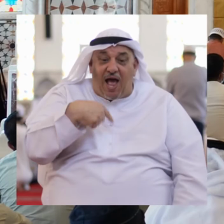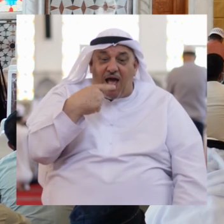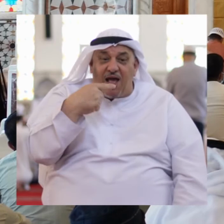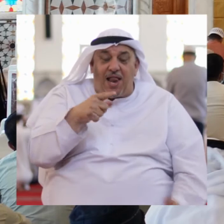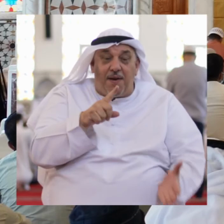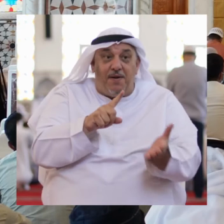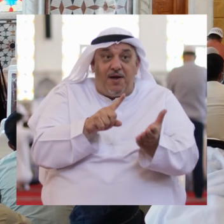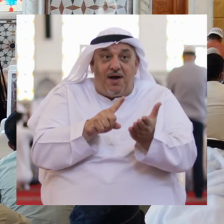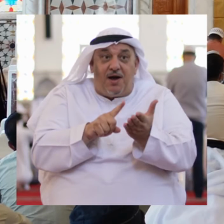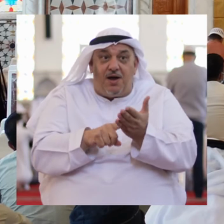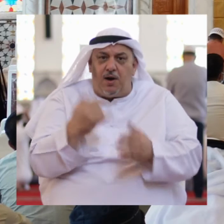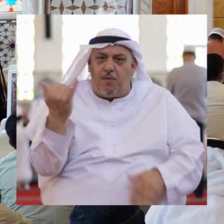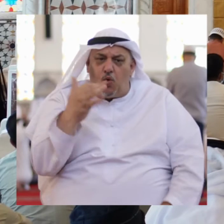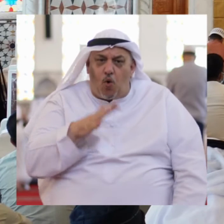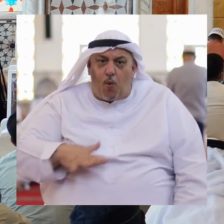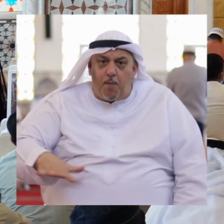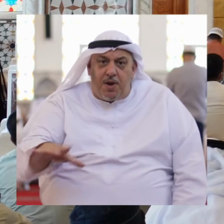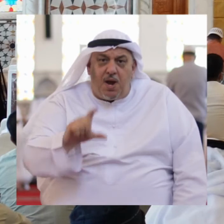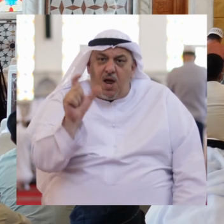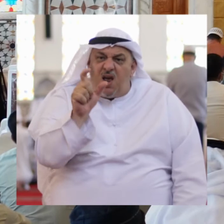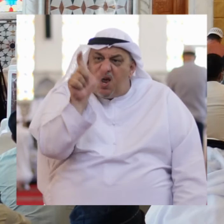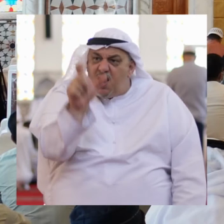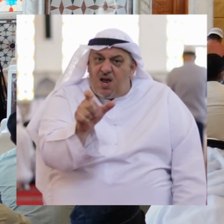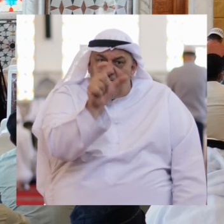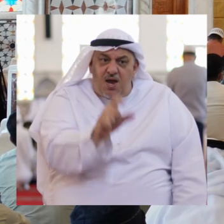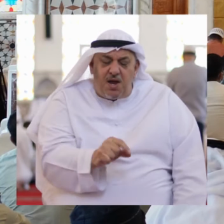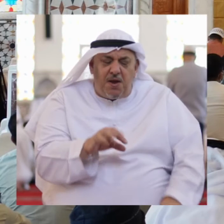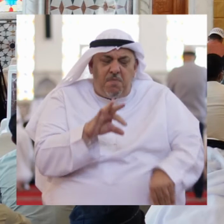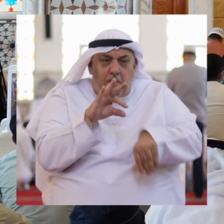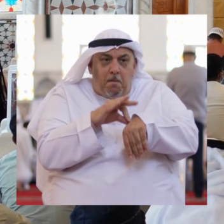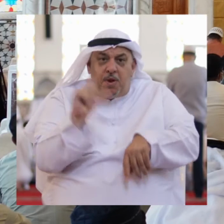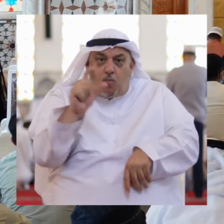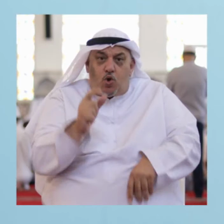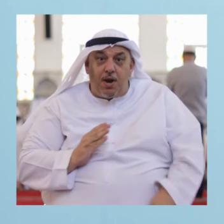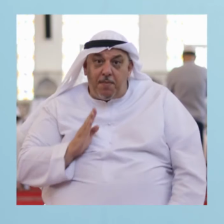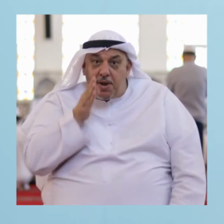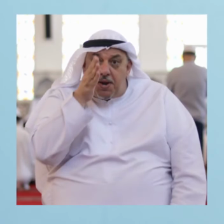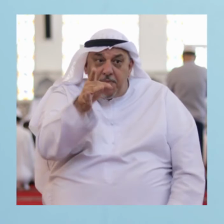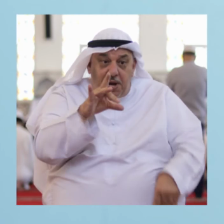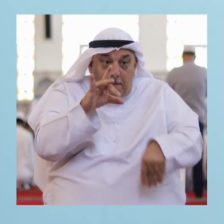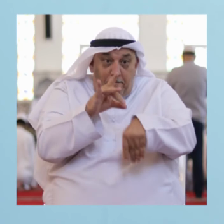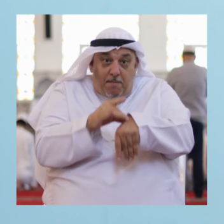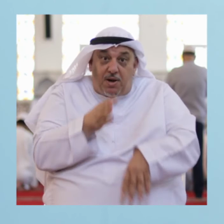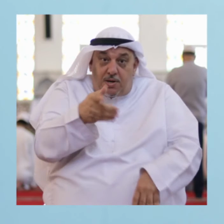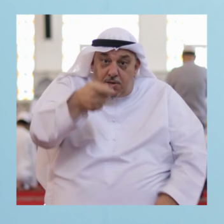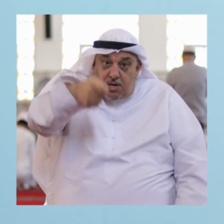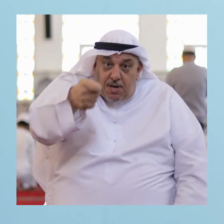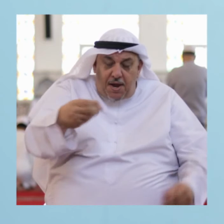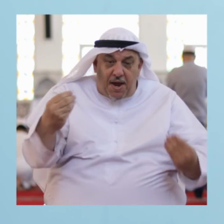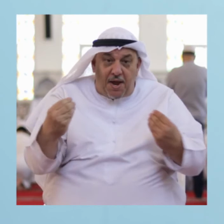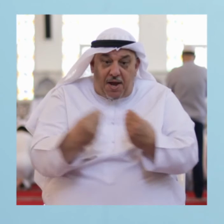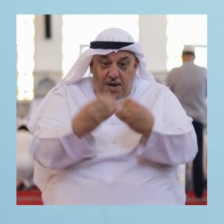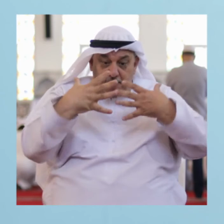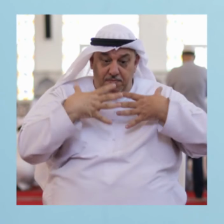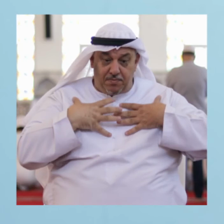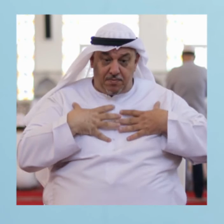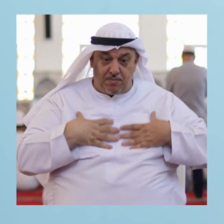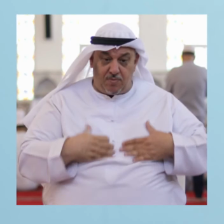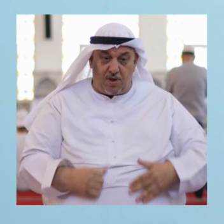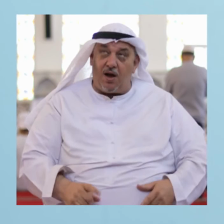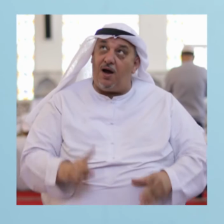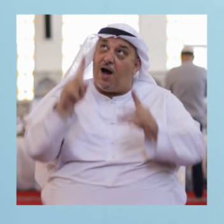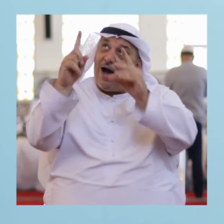ما من مسلم يعود مسلما غدوه الا صلى